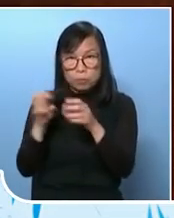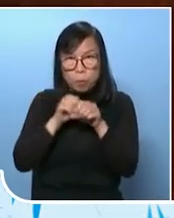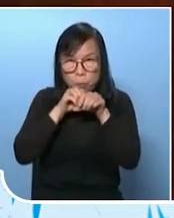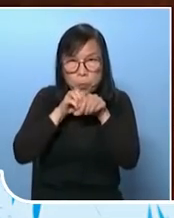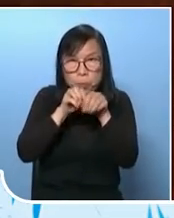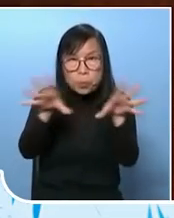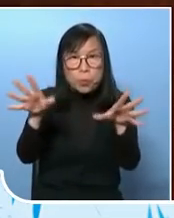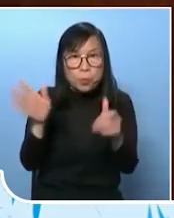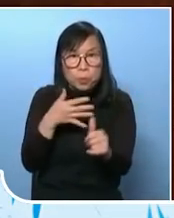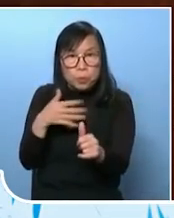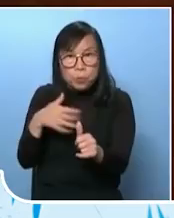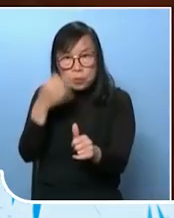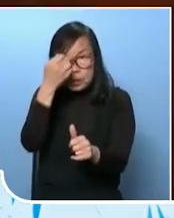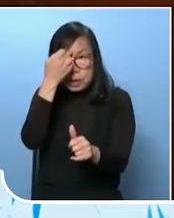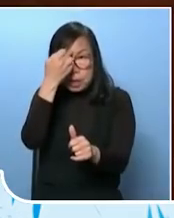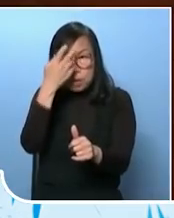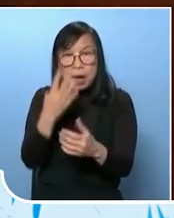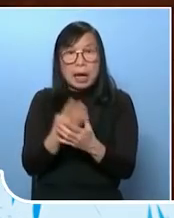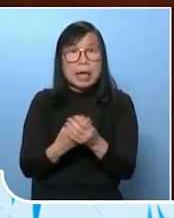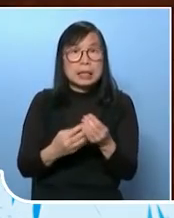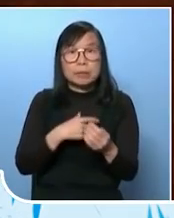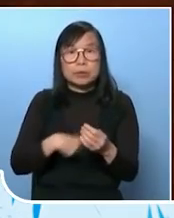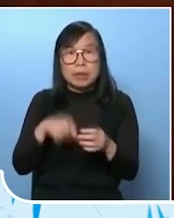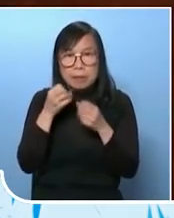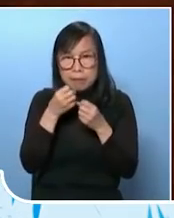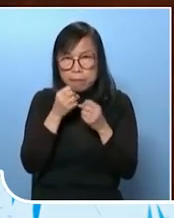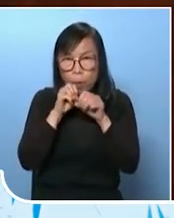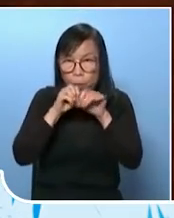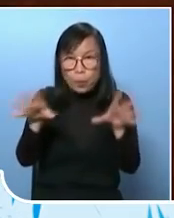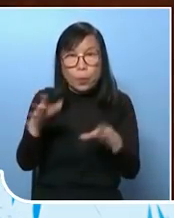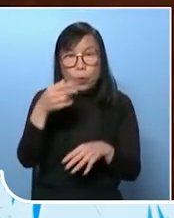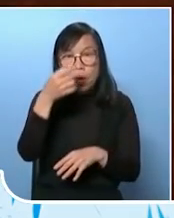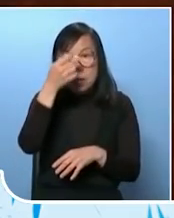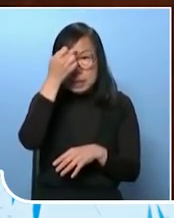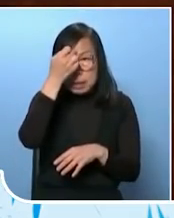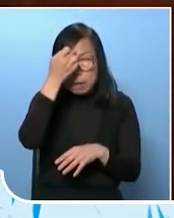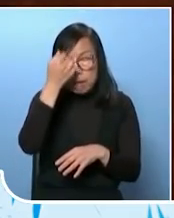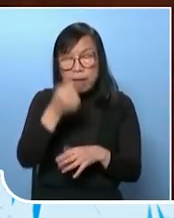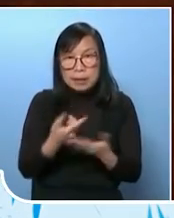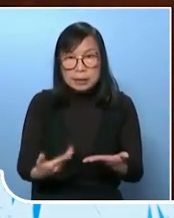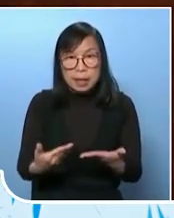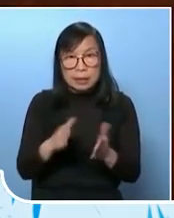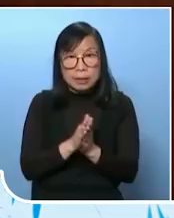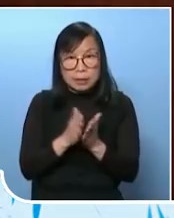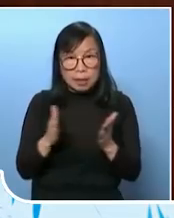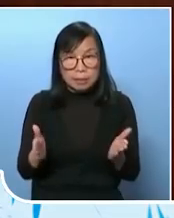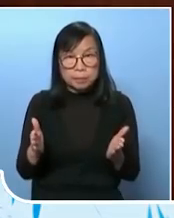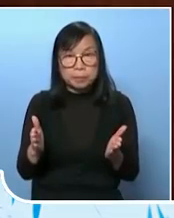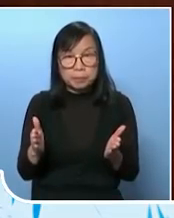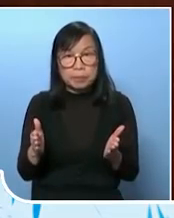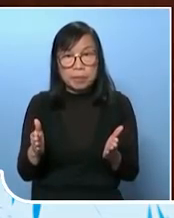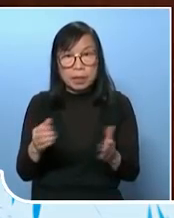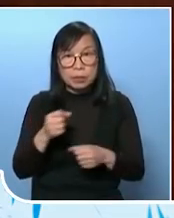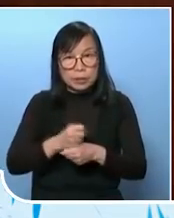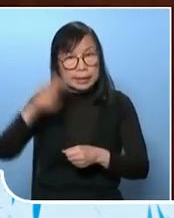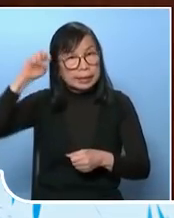恨，葉劉議員是很關心的散播一些仇恨的訊息，我們現在的階段就在這裡做